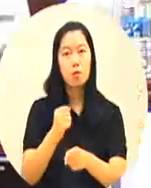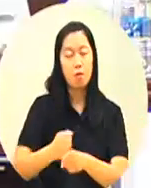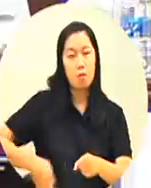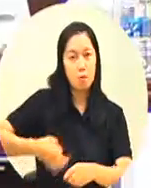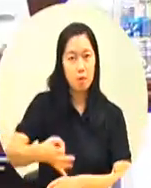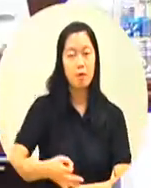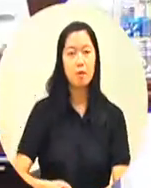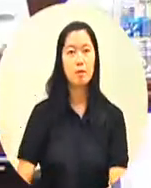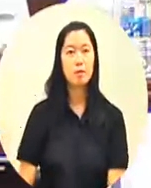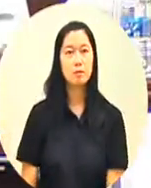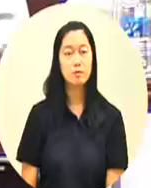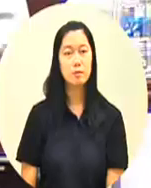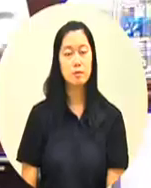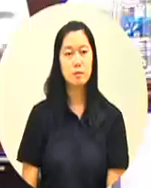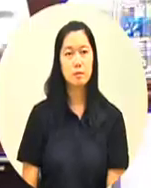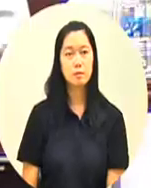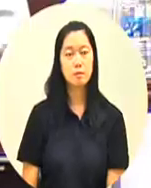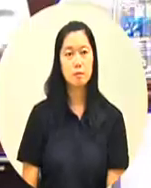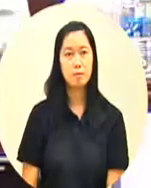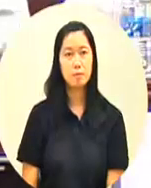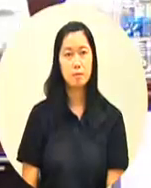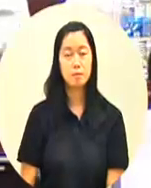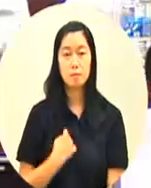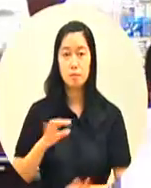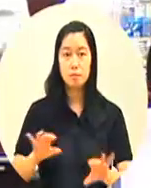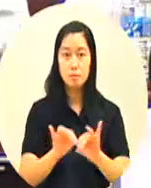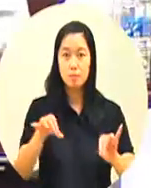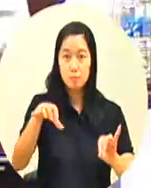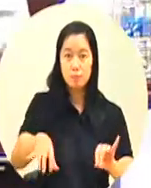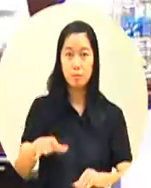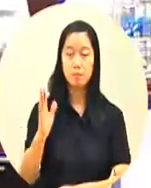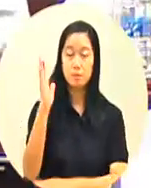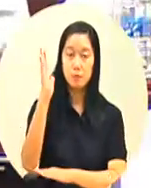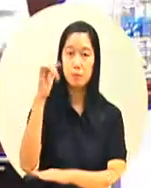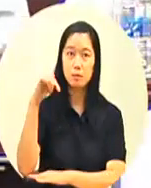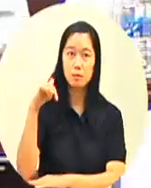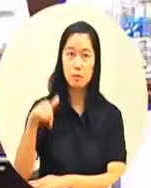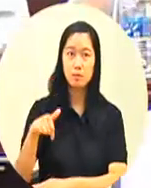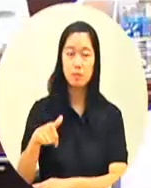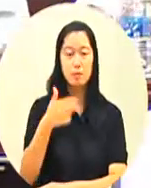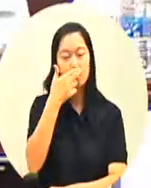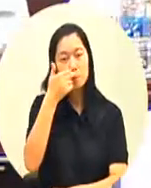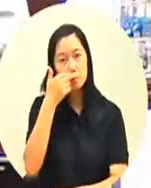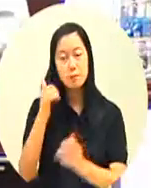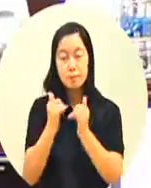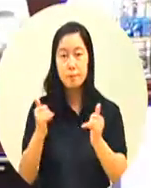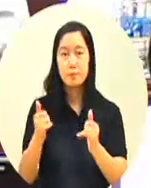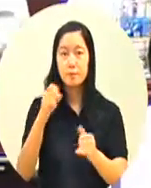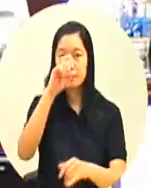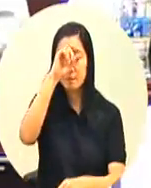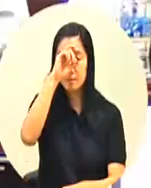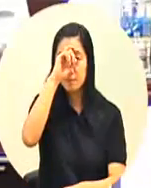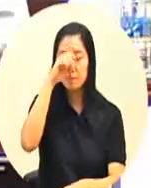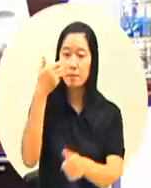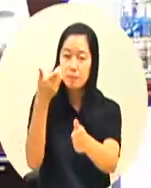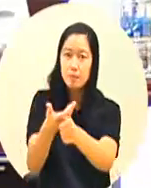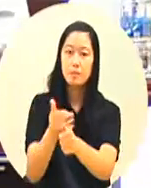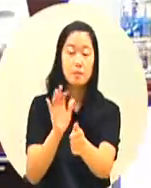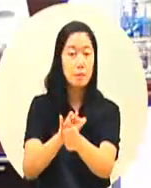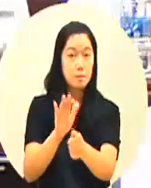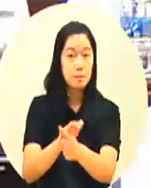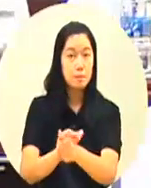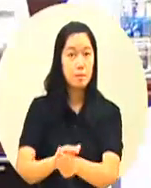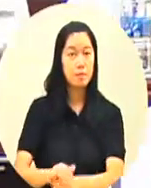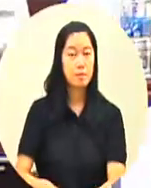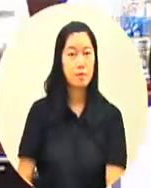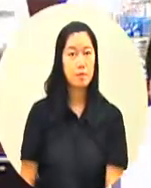做出它税额应该缴多少。那我们地方政府在便民的基础上，我们尽量来协助我们市民啊。刚